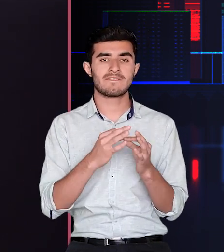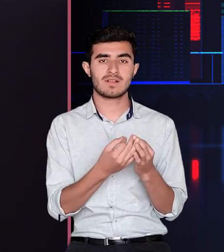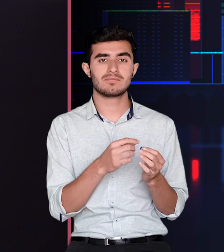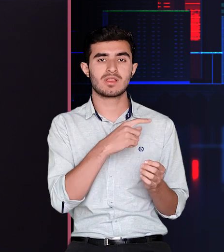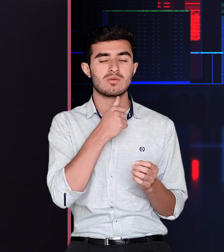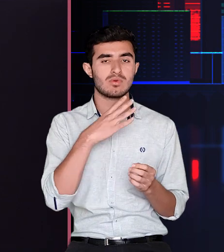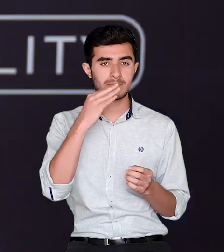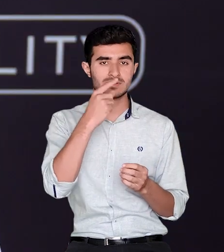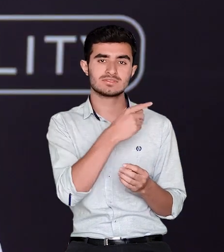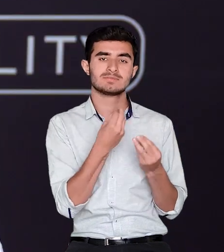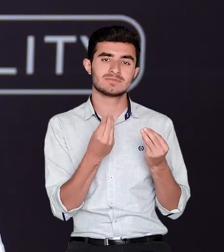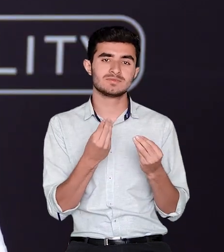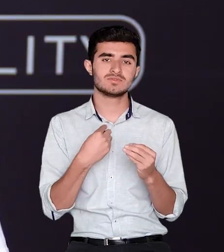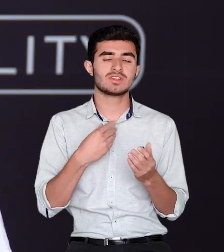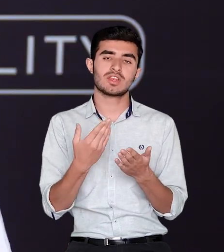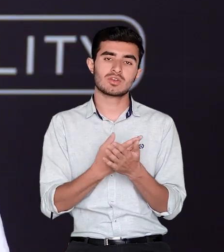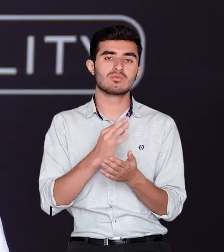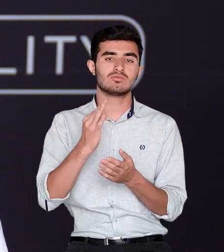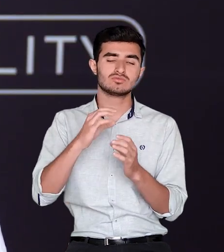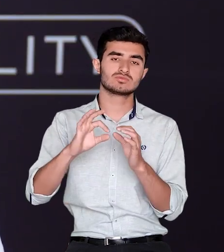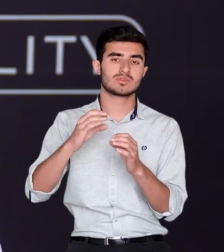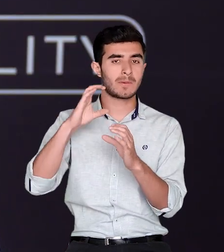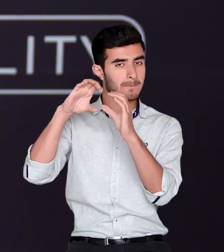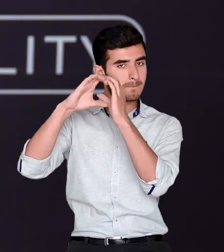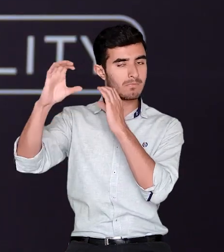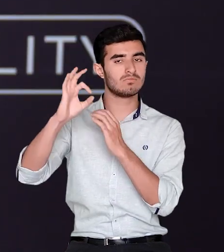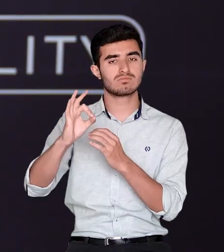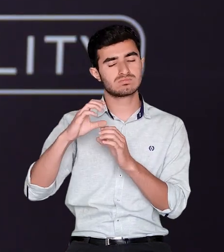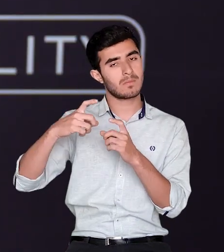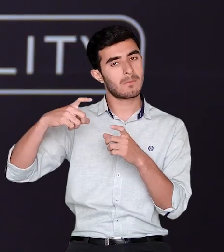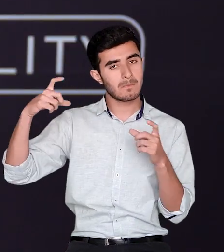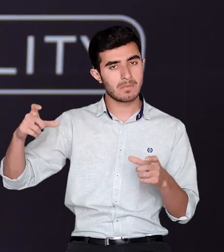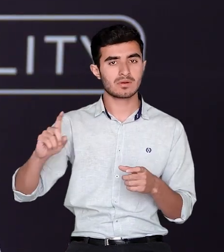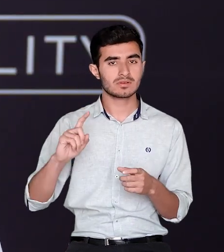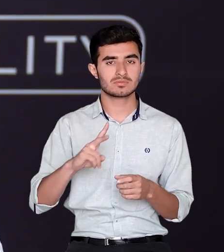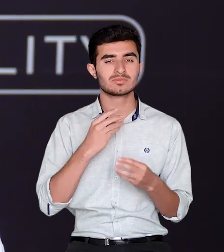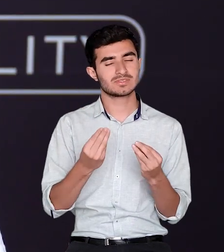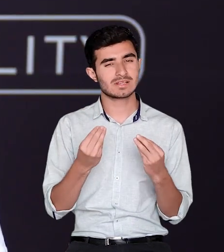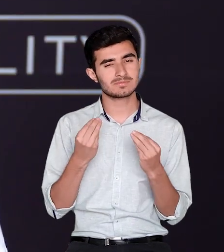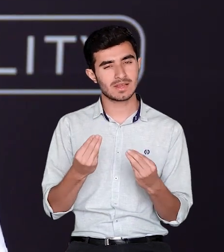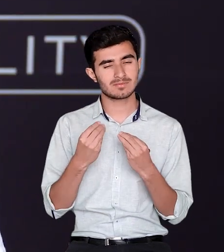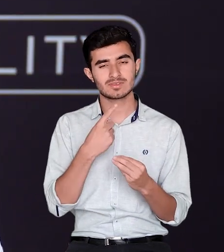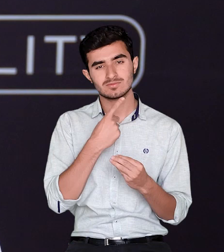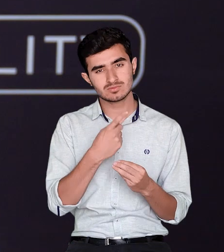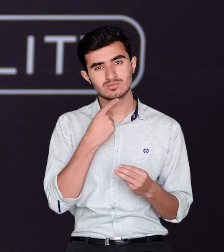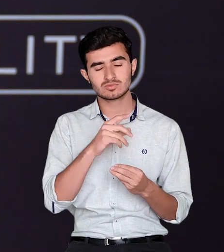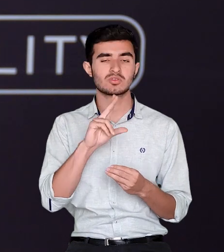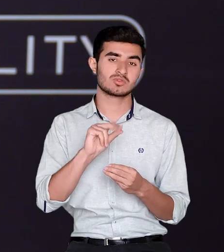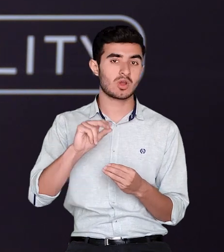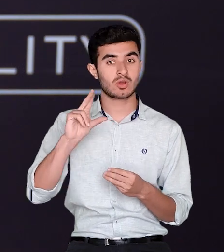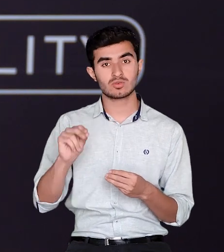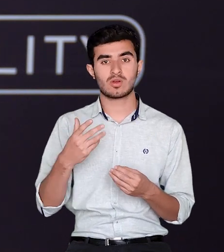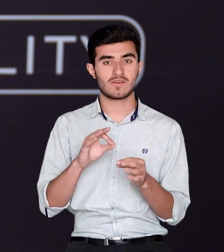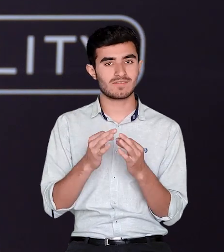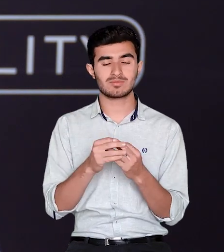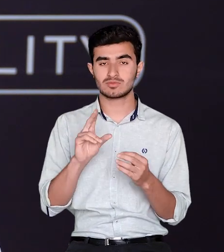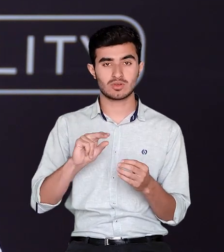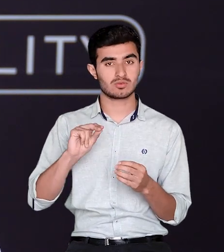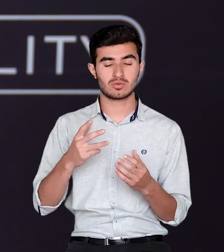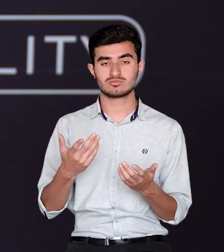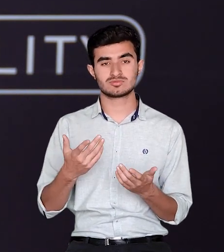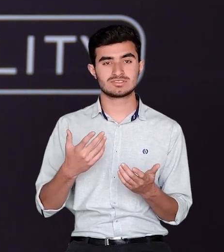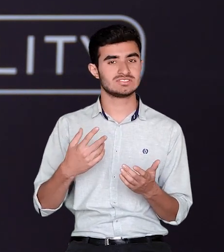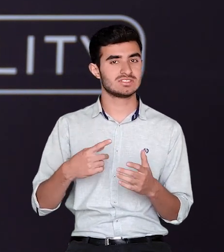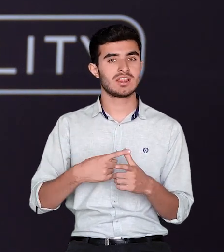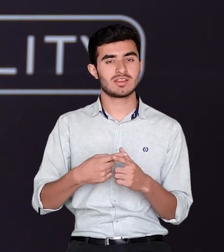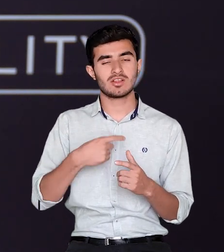could take longer exposures. After a long time of trying to convince my parents, वो माने नहीं थे। तो मगर मैंने उनको काफ़ी रो के कहा कि अम्मी प्लीज़